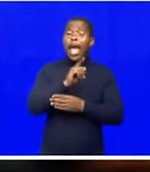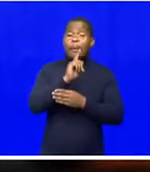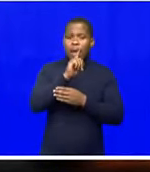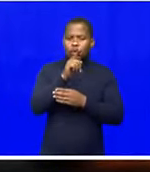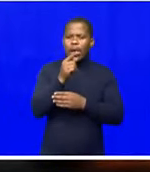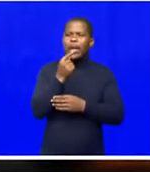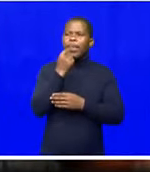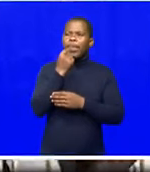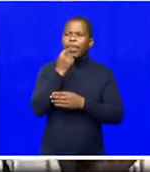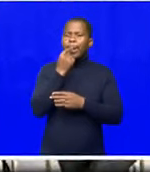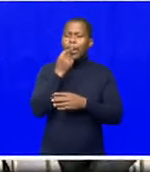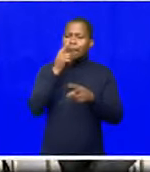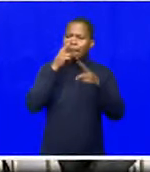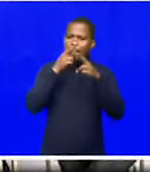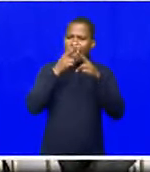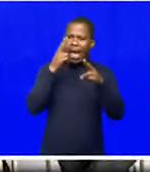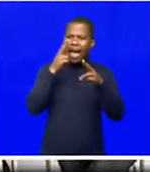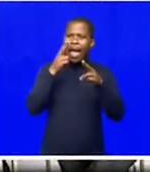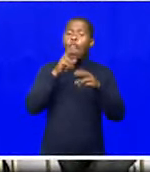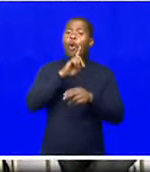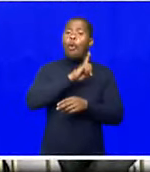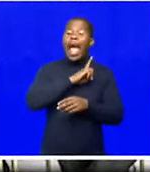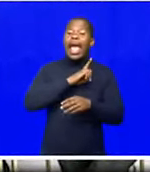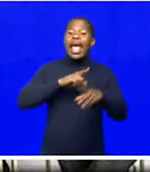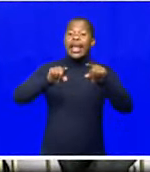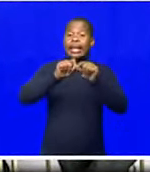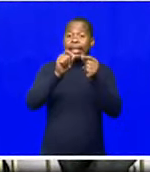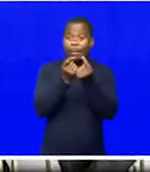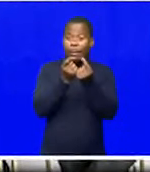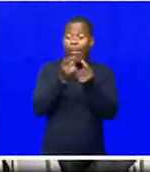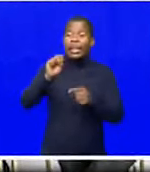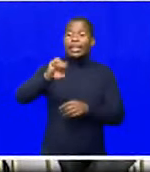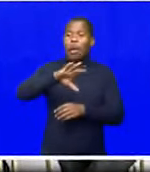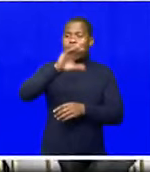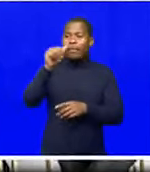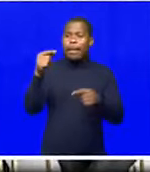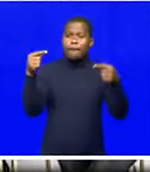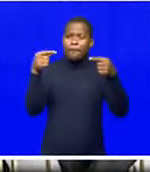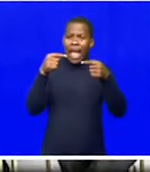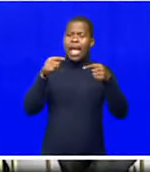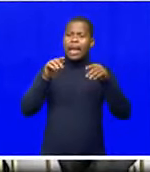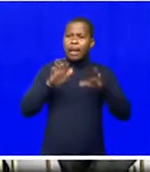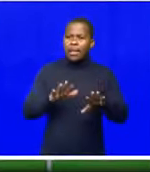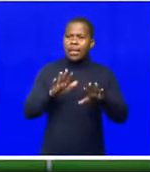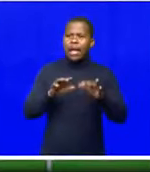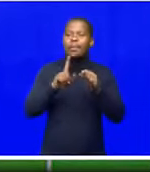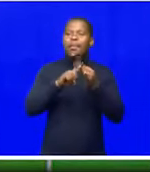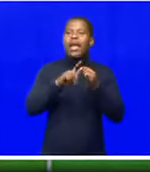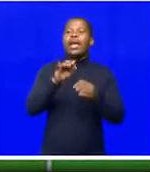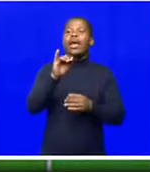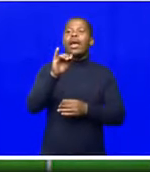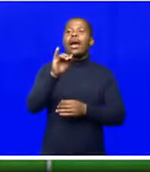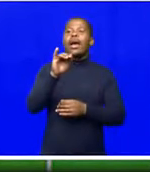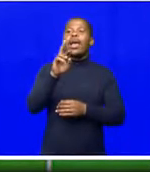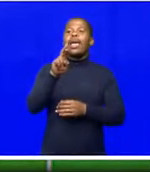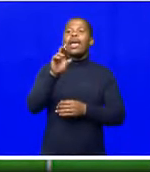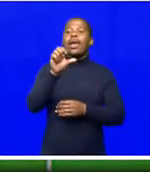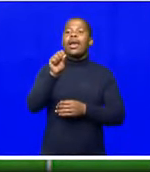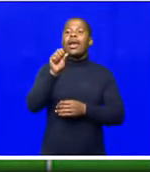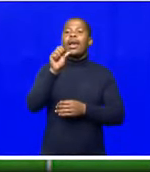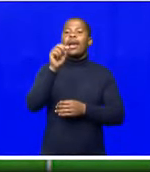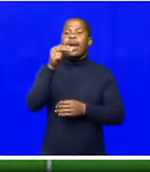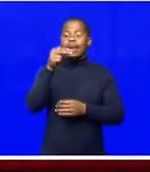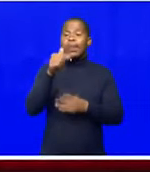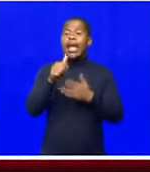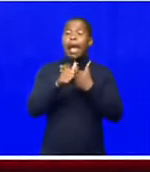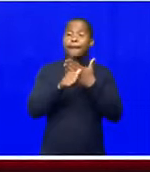Erasmus kuthiwa wakwenta lokhu nalikhethelo laseNingizimu Afrika litholana nelikhethelo laseBrithani kanye ne-Irish Lion ngenyanga yakholwane kulomnyaka